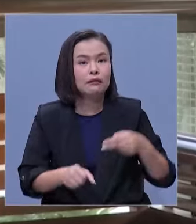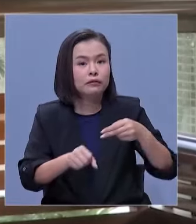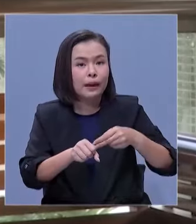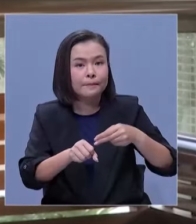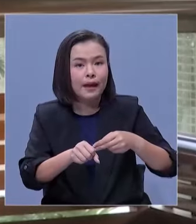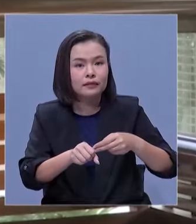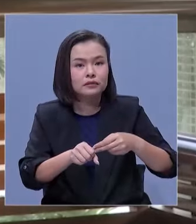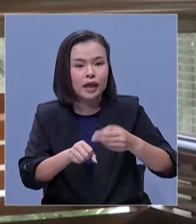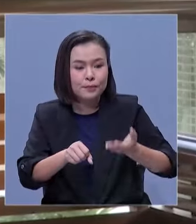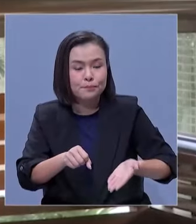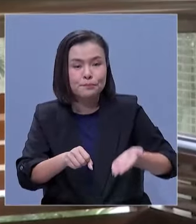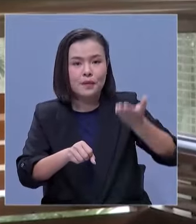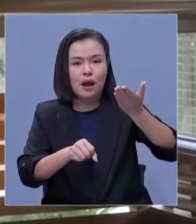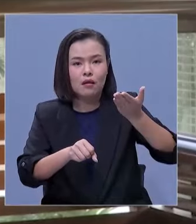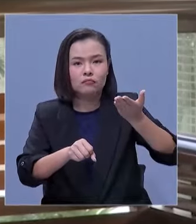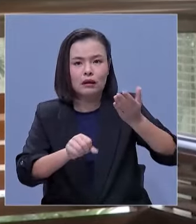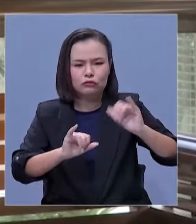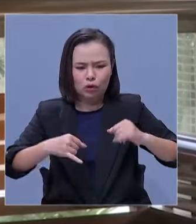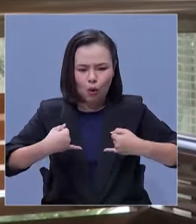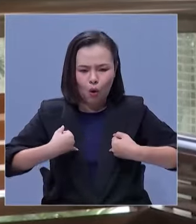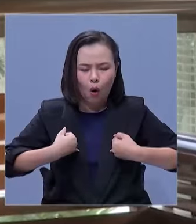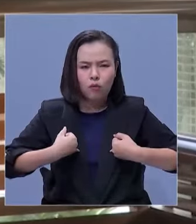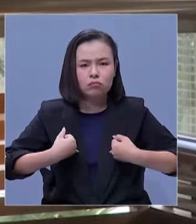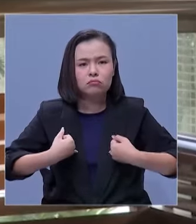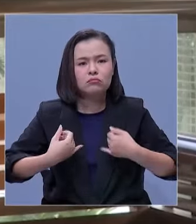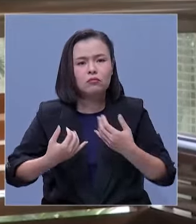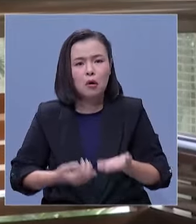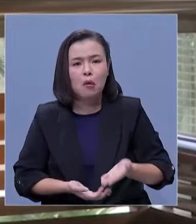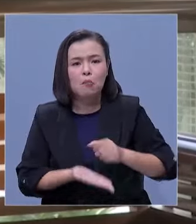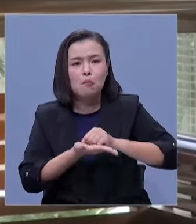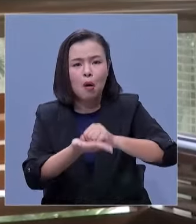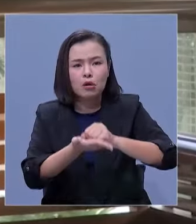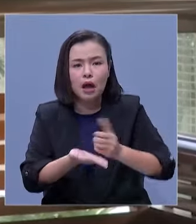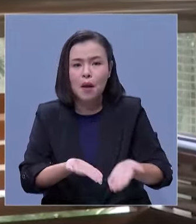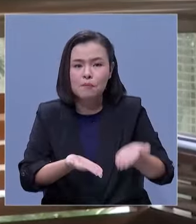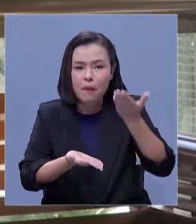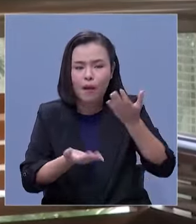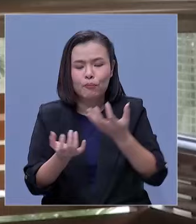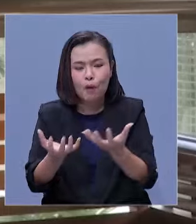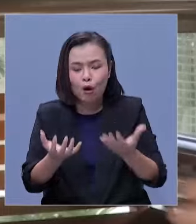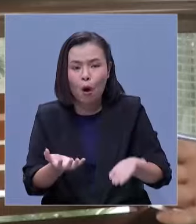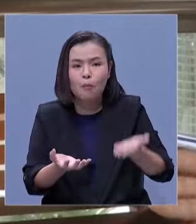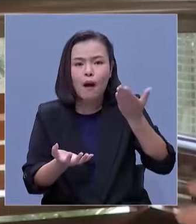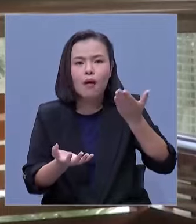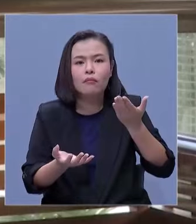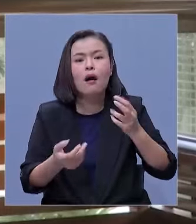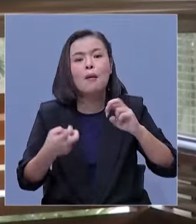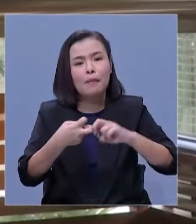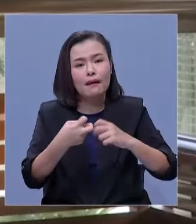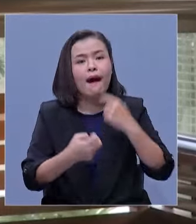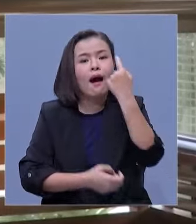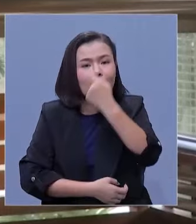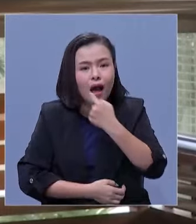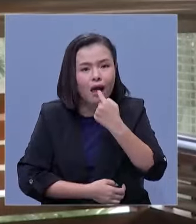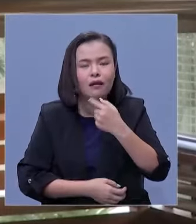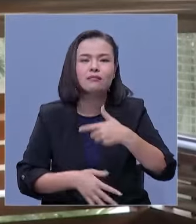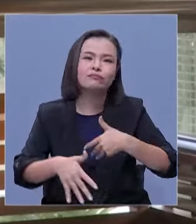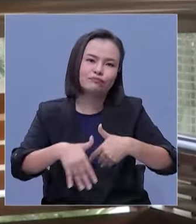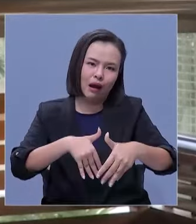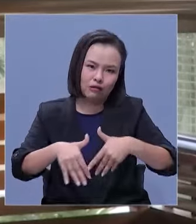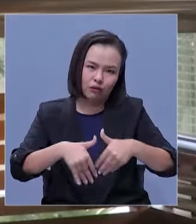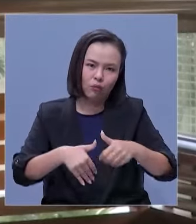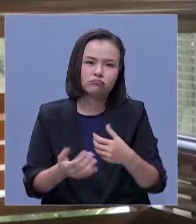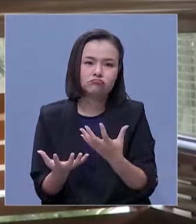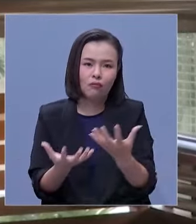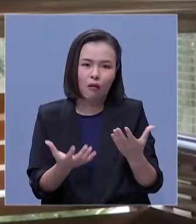มันปรับตัวสูงขึ้นผู้ประกอบการก็ต้องไปปรับราคาปรับราคาเสร็จสุดท้ายไปตกที่ไหนก็ประชาชนล่ะครับราคาขึ้น